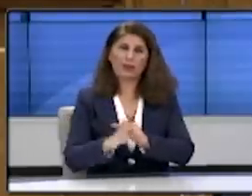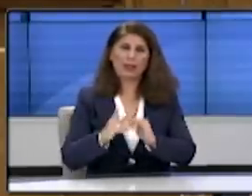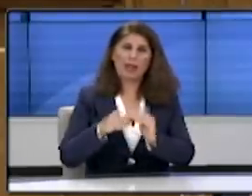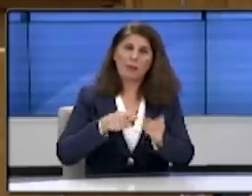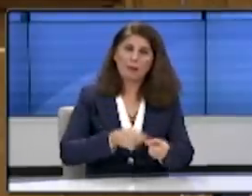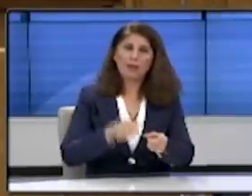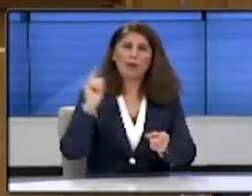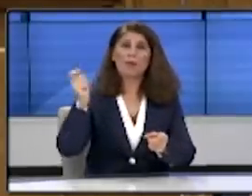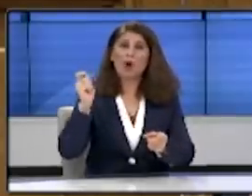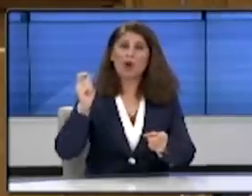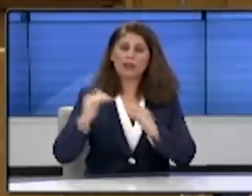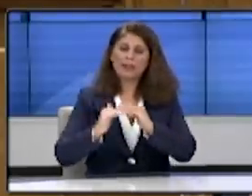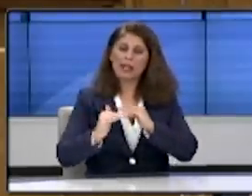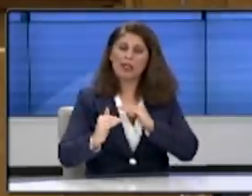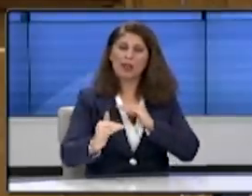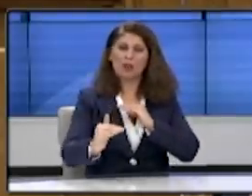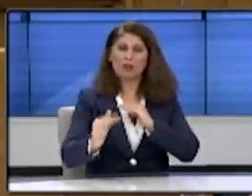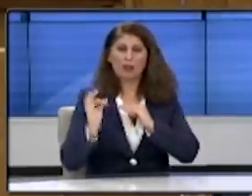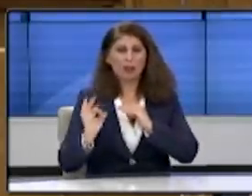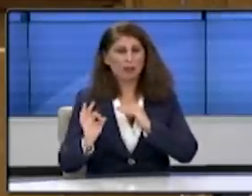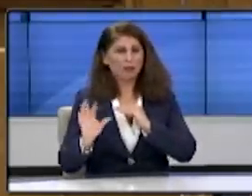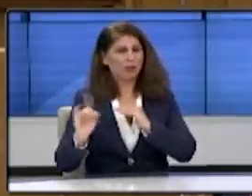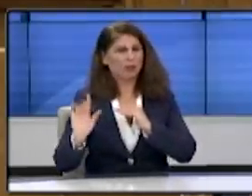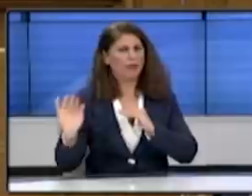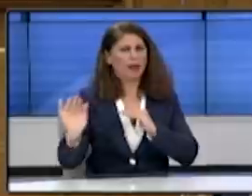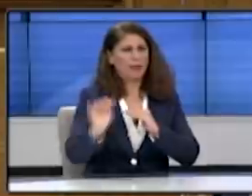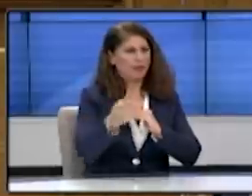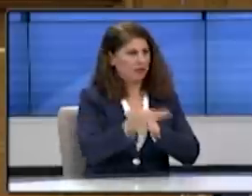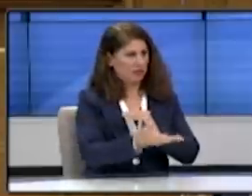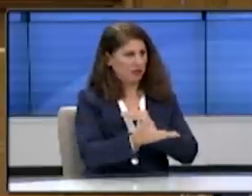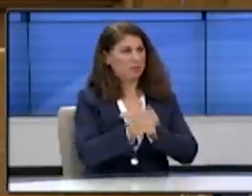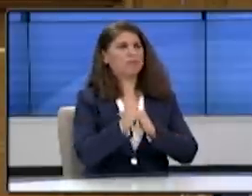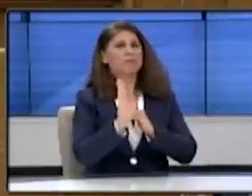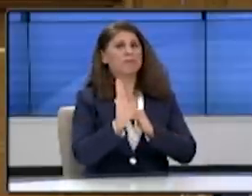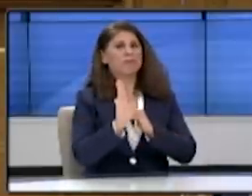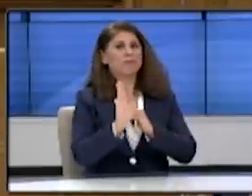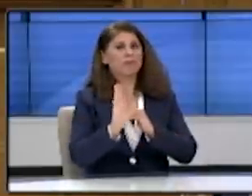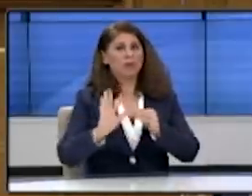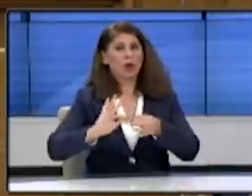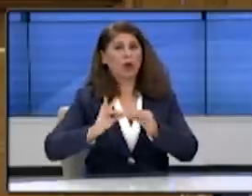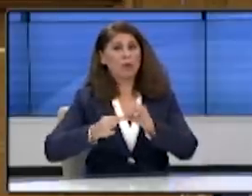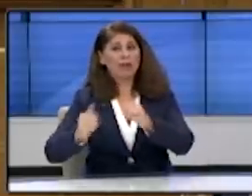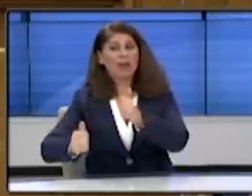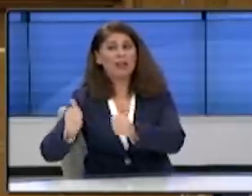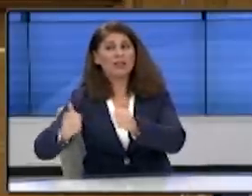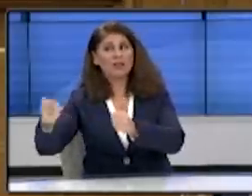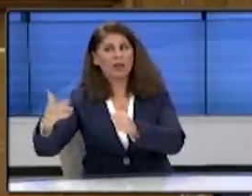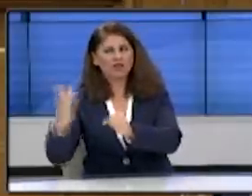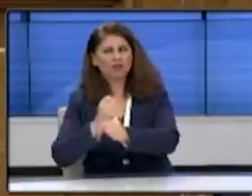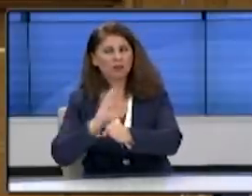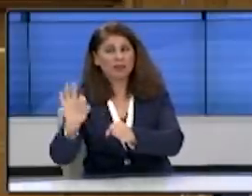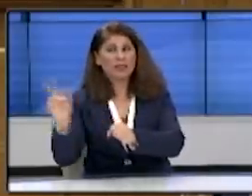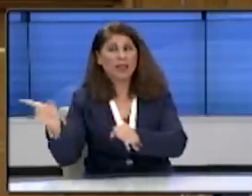η πολιτική σταθερότητα. Και φυσικά δεν απευθύνεται σε εσάς, στους ομίλους δίνει εξετάσεις. Γι'